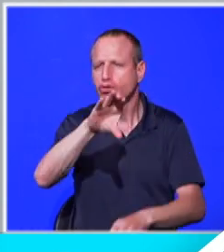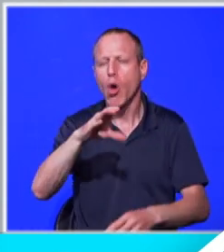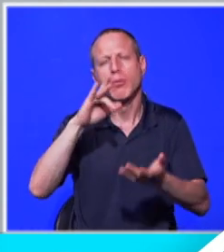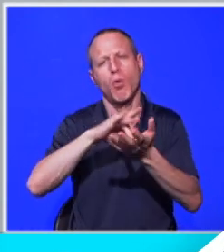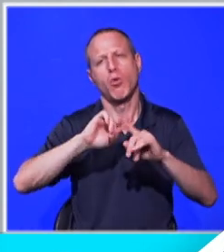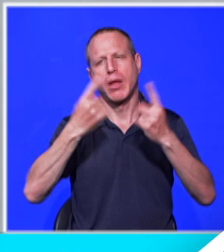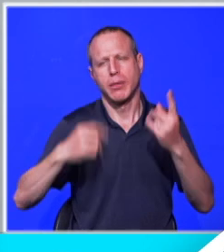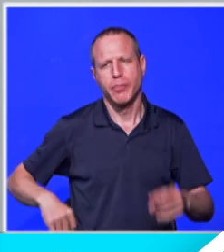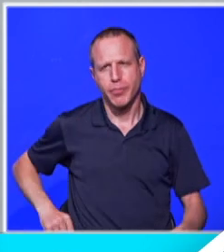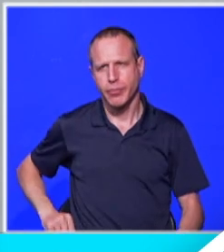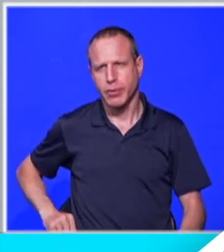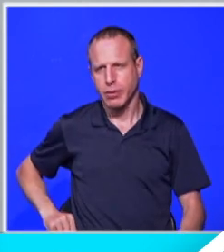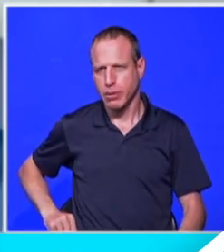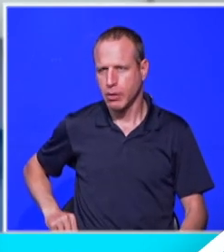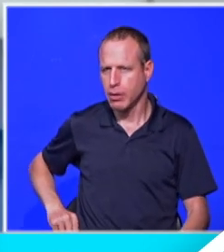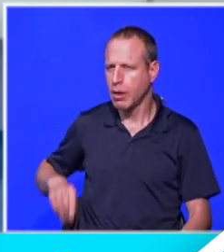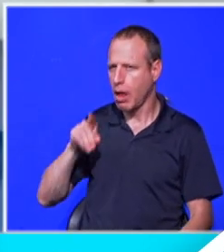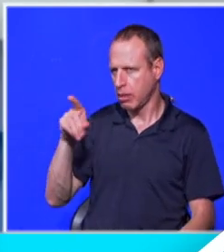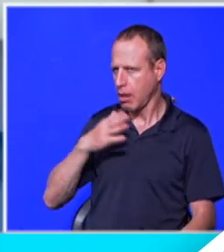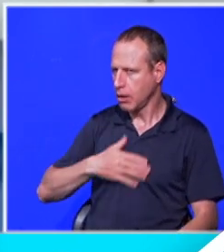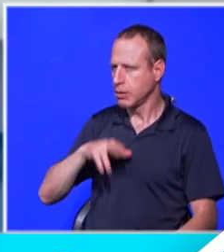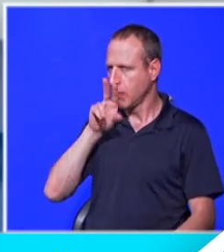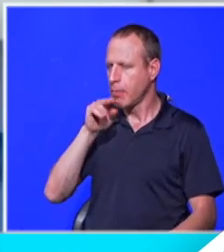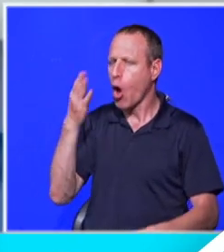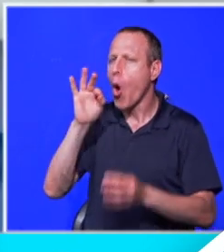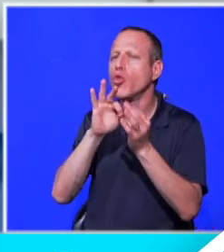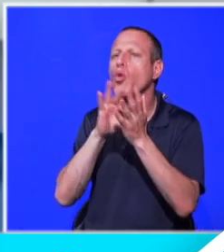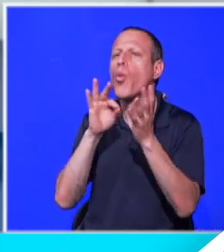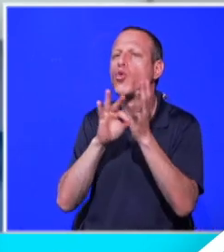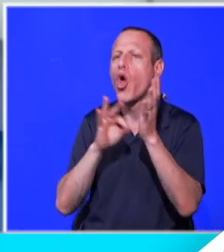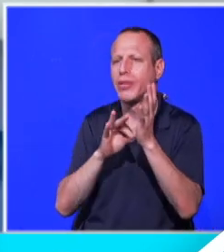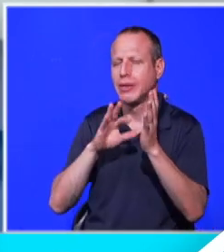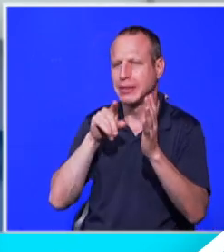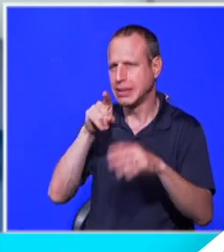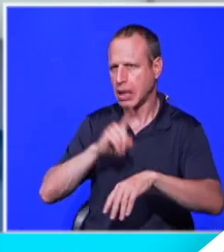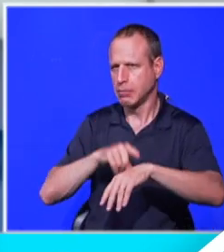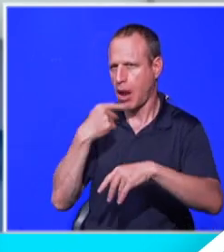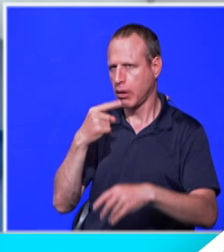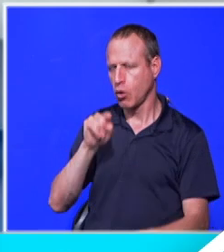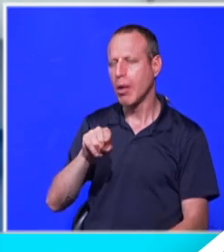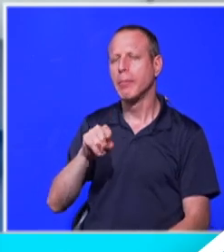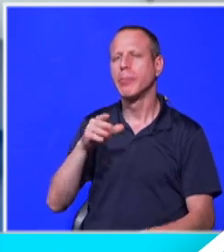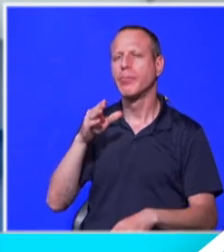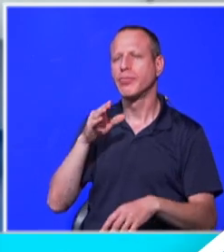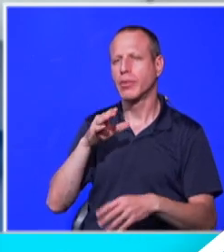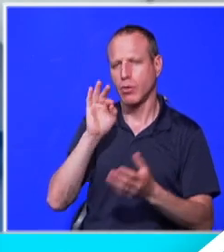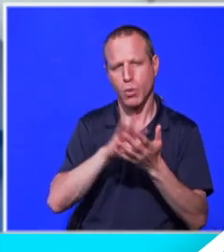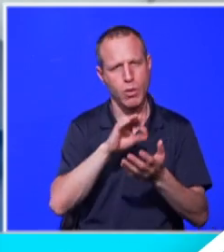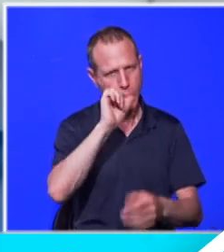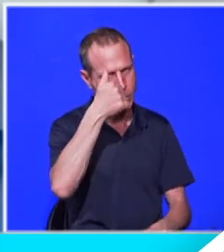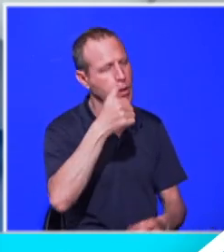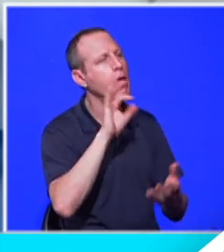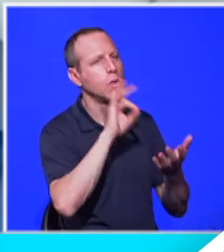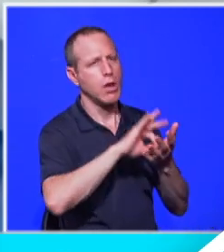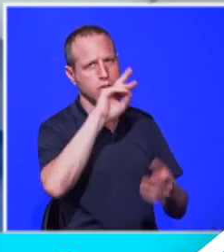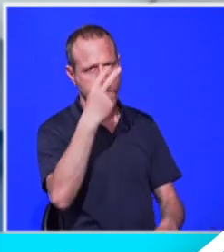במקומות אחרים? אתה רצית להתעכב על עוד נקודות, אם זה הזמן להגיד אותן. לגבי המינוי של ראשונה, ליברמן. נקודה